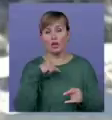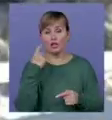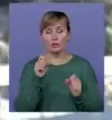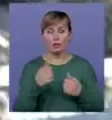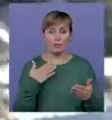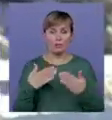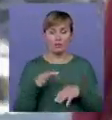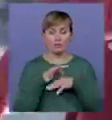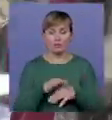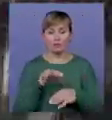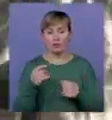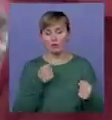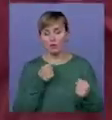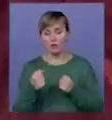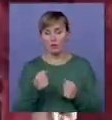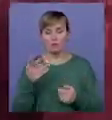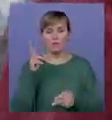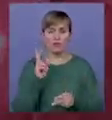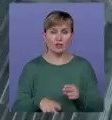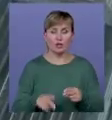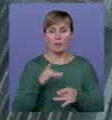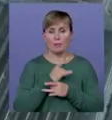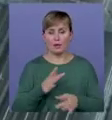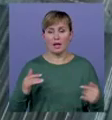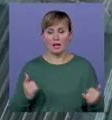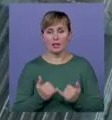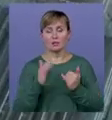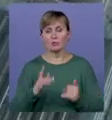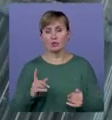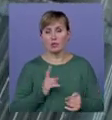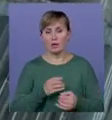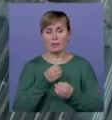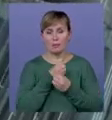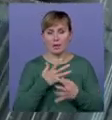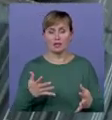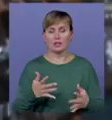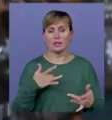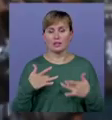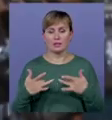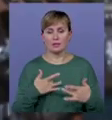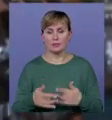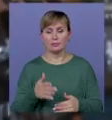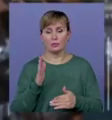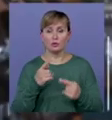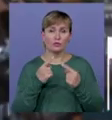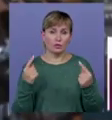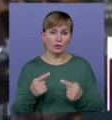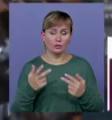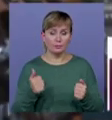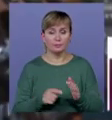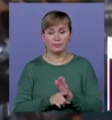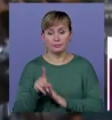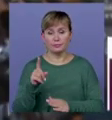пообщаться с телеведущими и журналистами. В завершении праздника гостей будет ждать праздничный концерт. Будут звезды, это